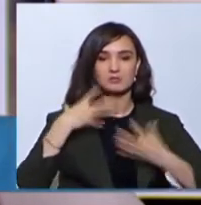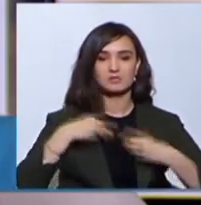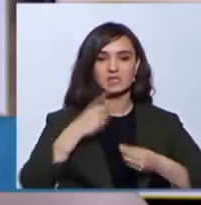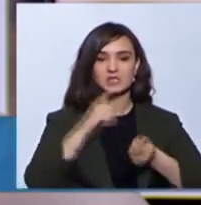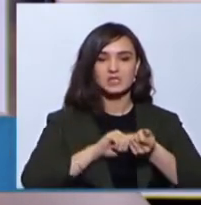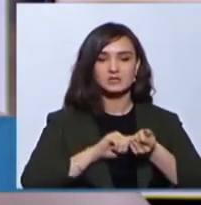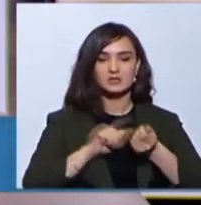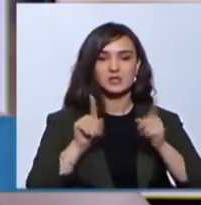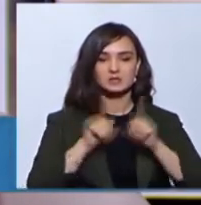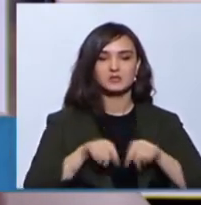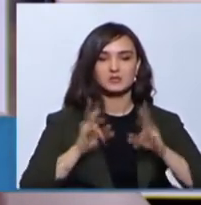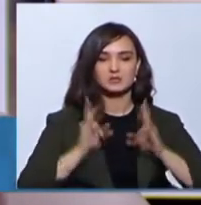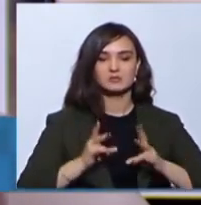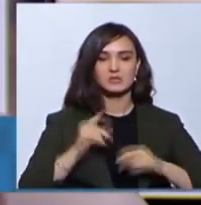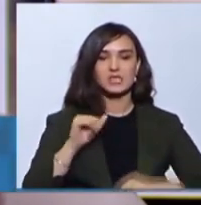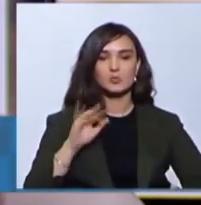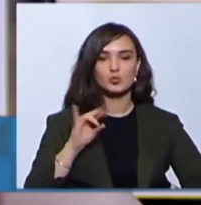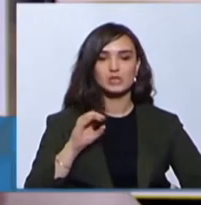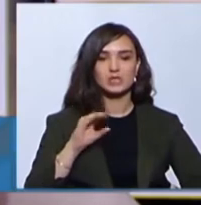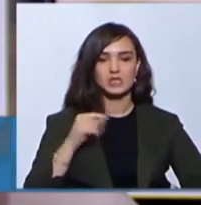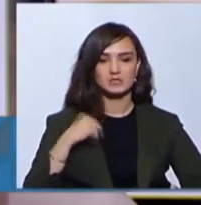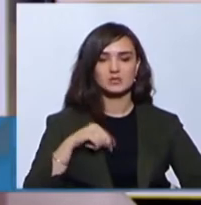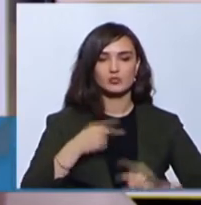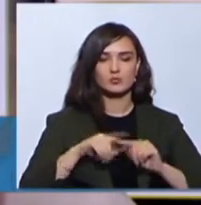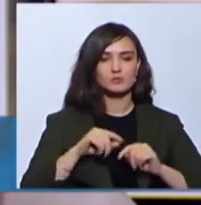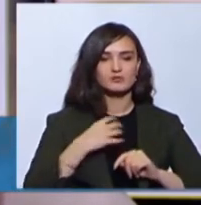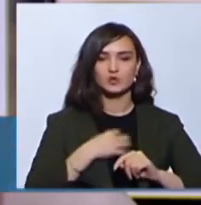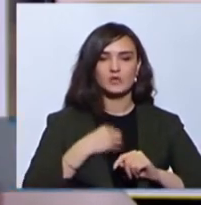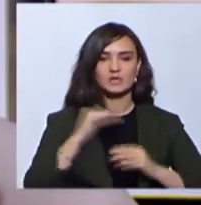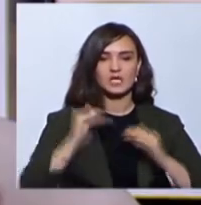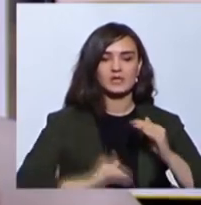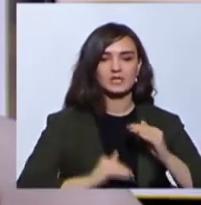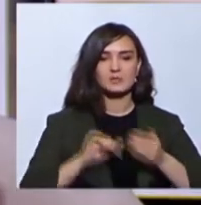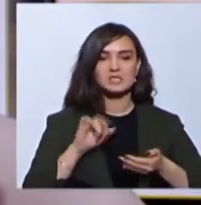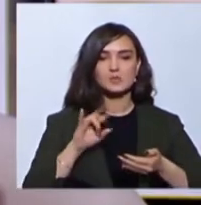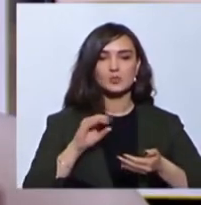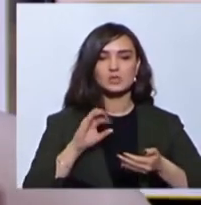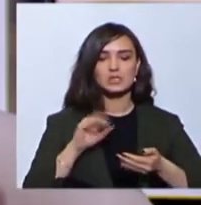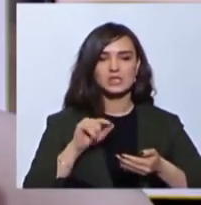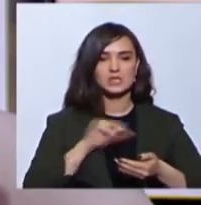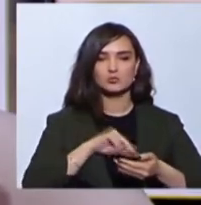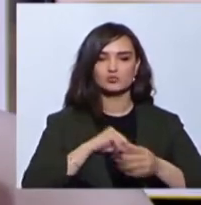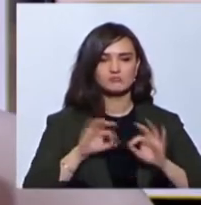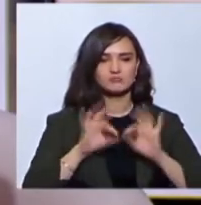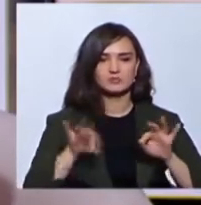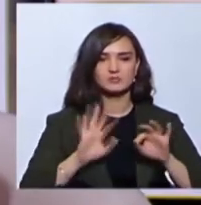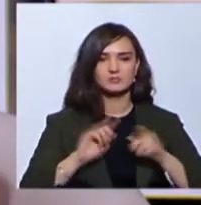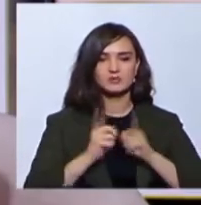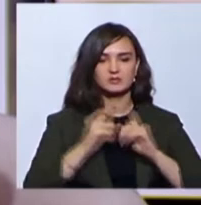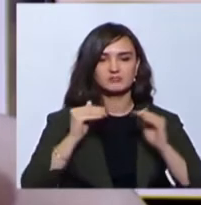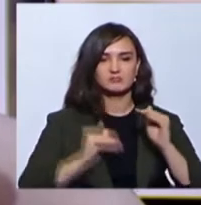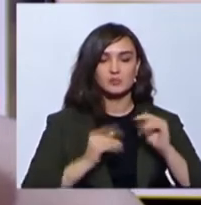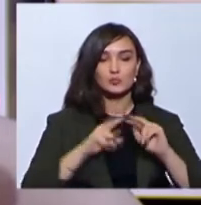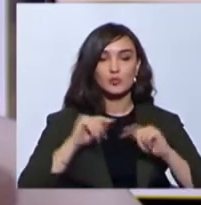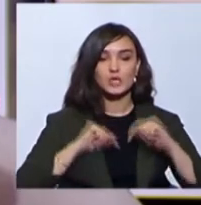კარგად ვიცით, ასევე აზიანებს იმუნურ სისტემას და მნიშვნელოვნად აქვეითებს იმუნური სისტემის გამართულ მუშაობას. შესაბამისად,